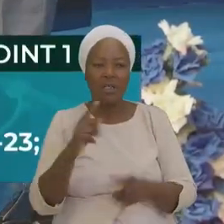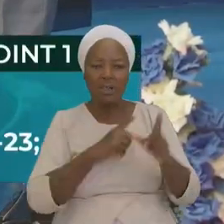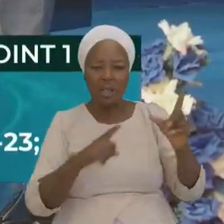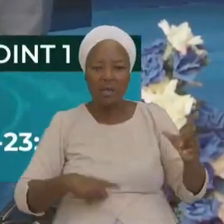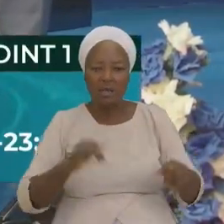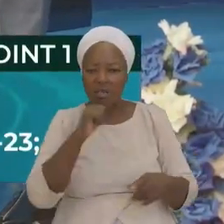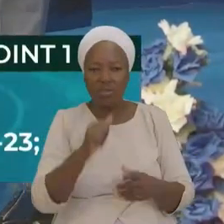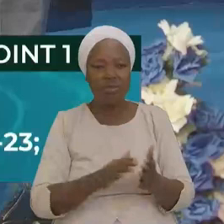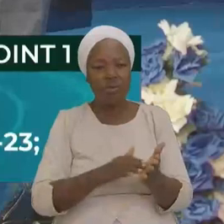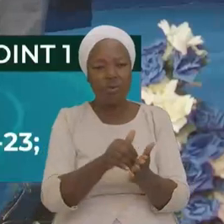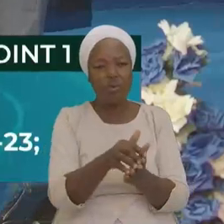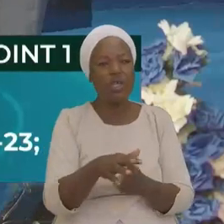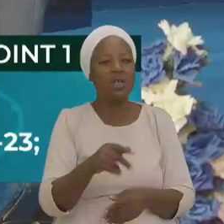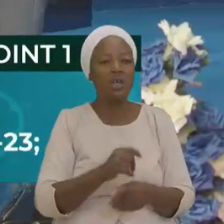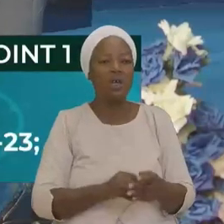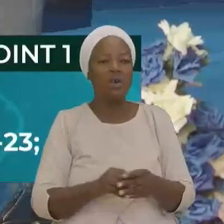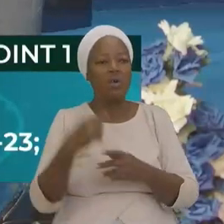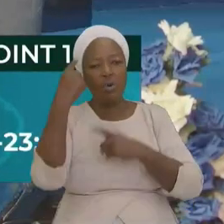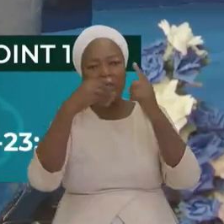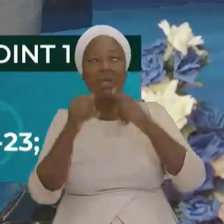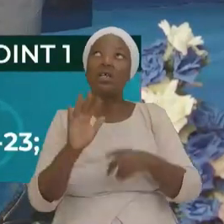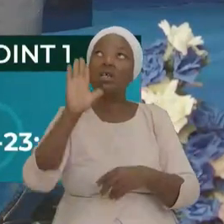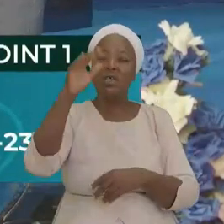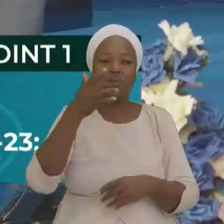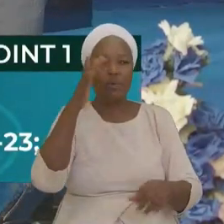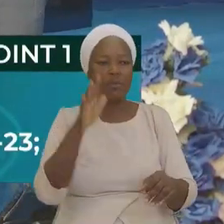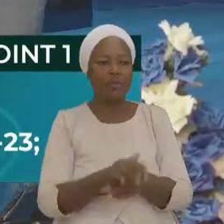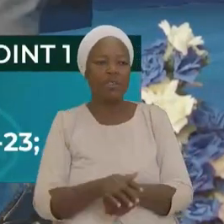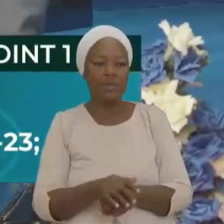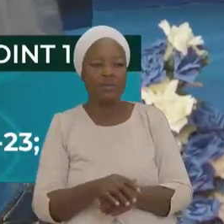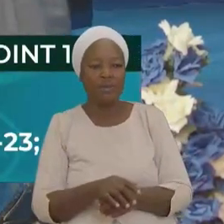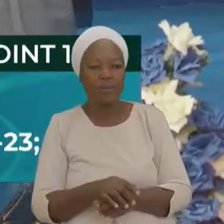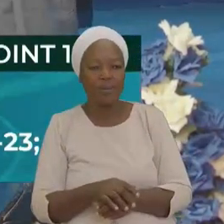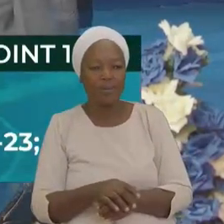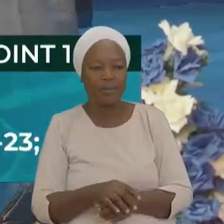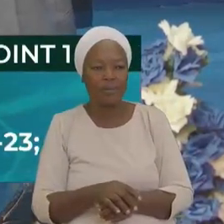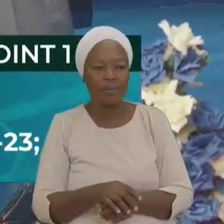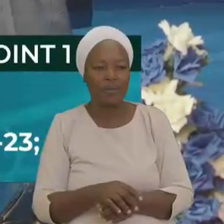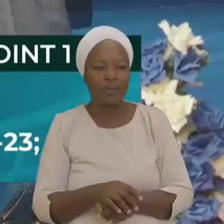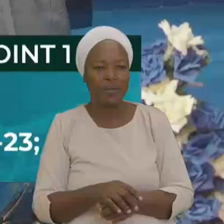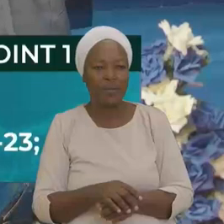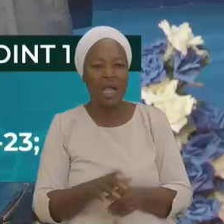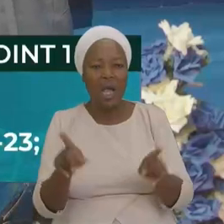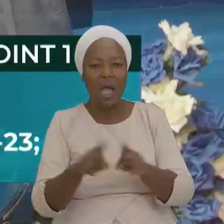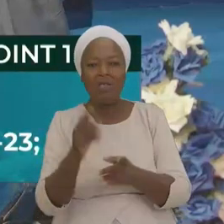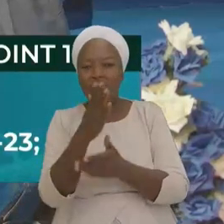9, le Seigneur ne tarde pas dans l'accomplissement de la promesse,